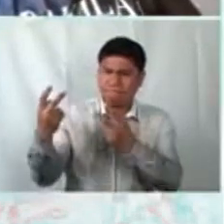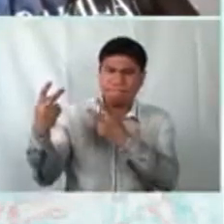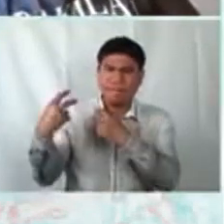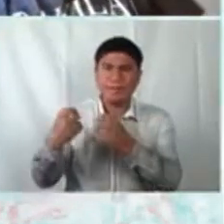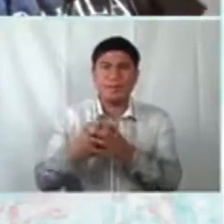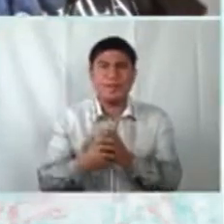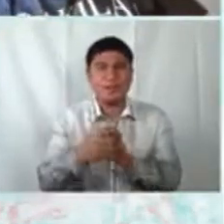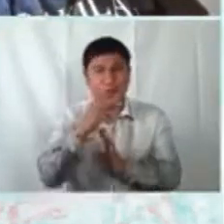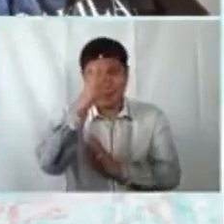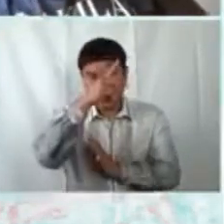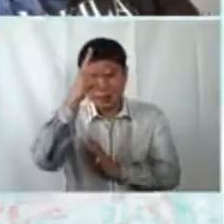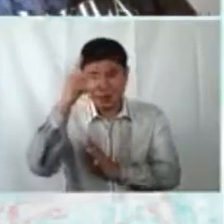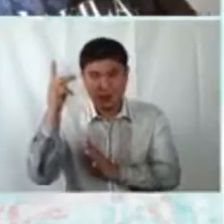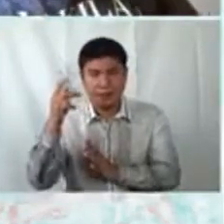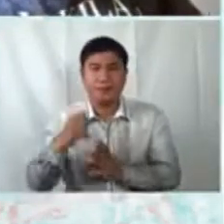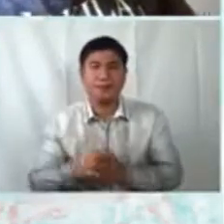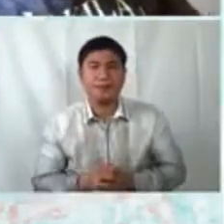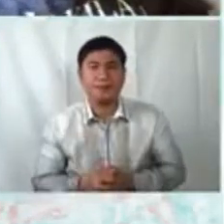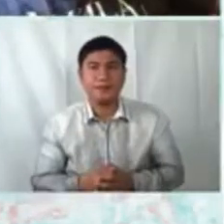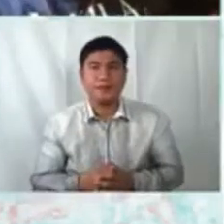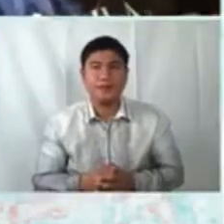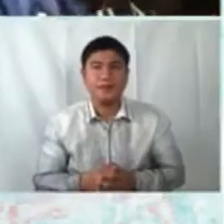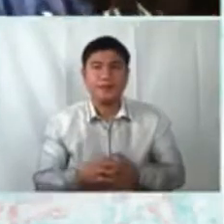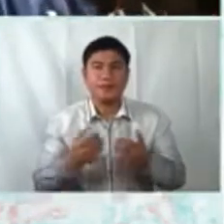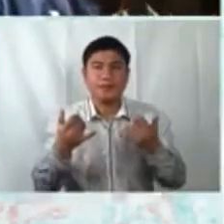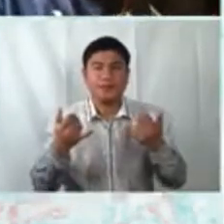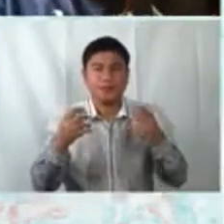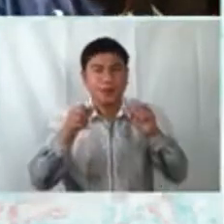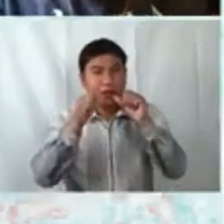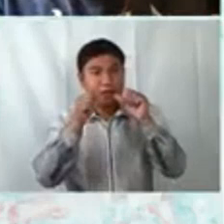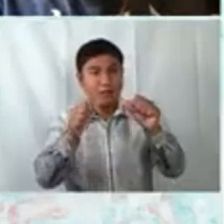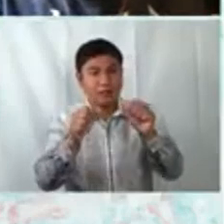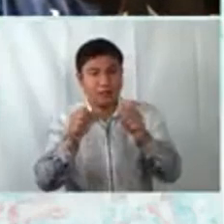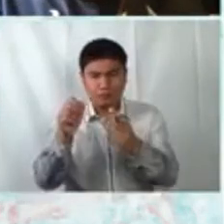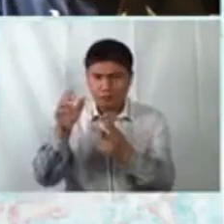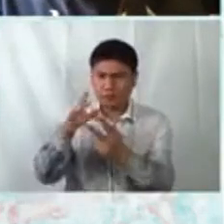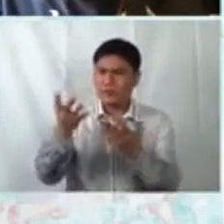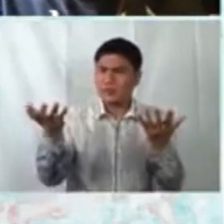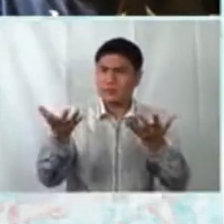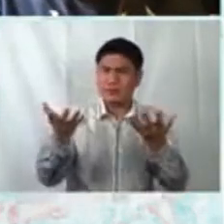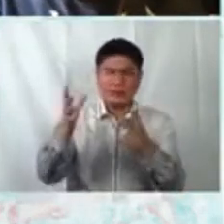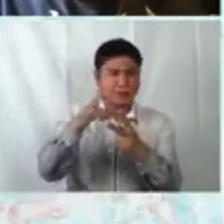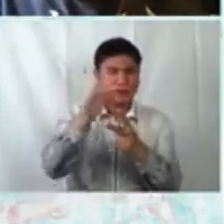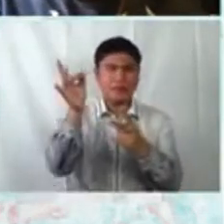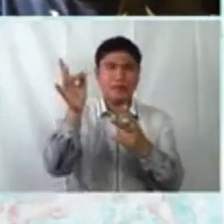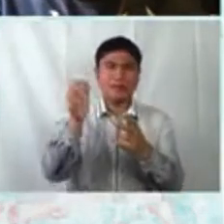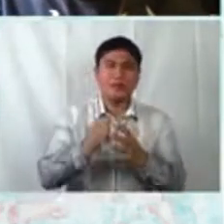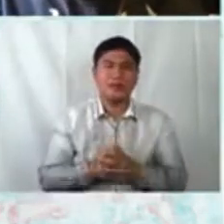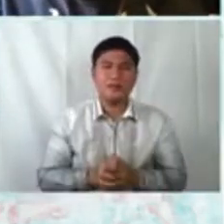katipunan. Yung Acta de la Proclamación, matatagpuan niyo po yan ngayon sa